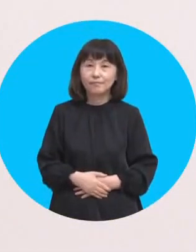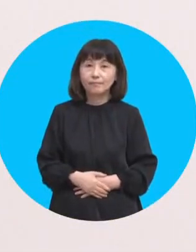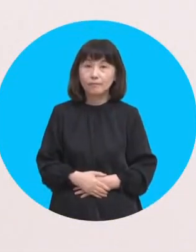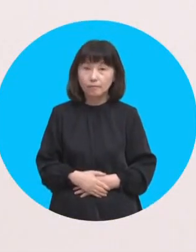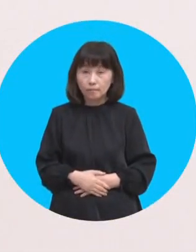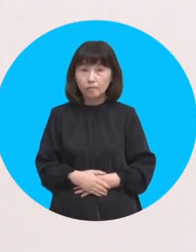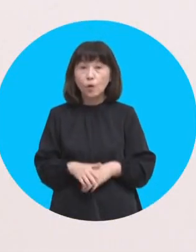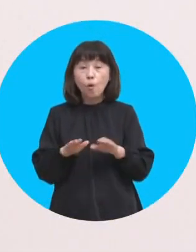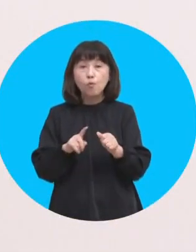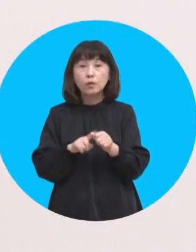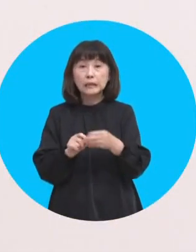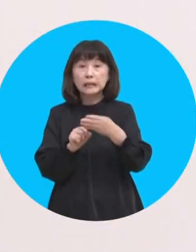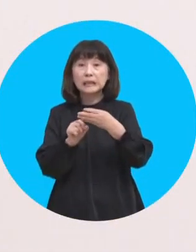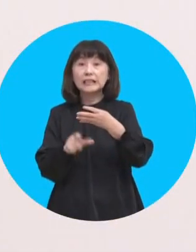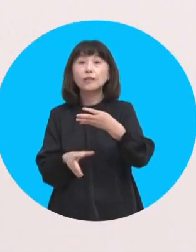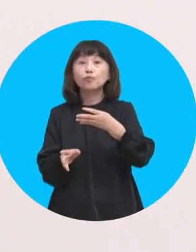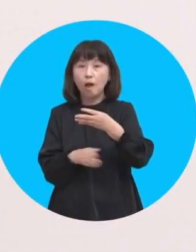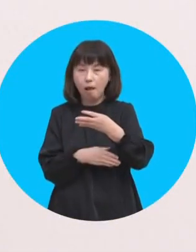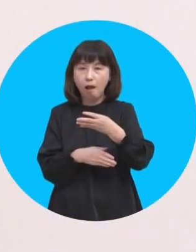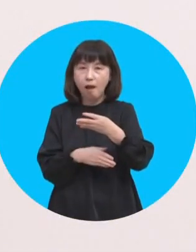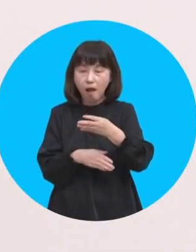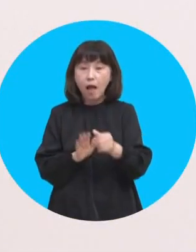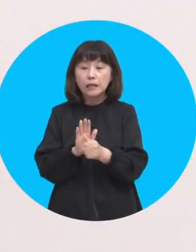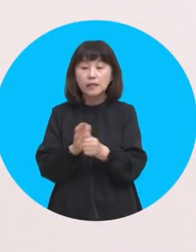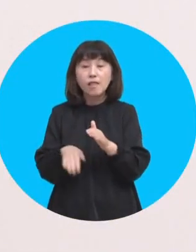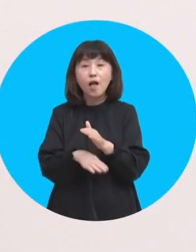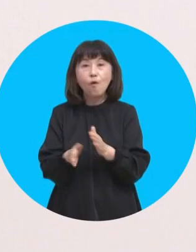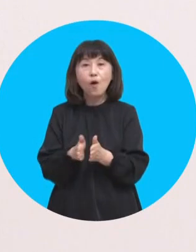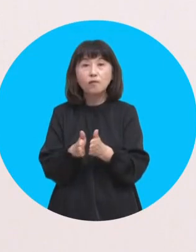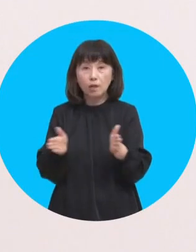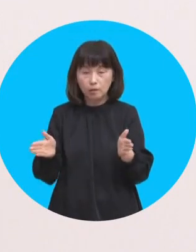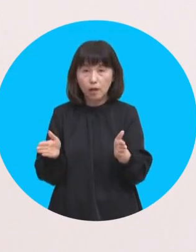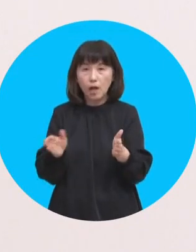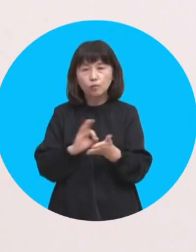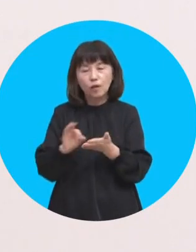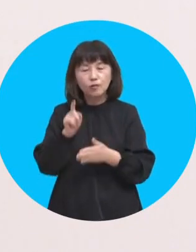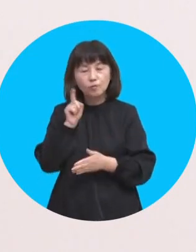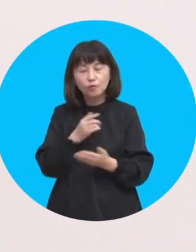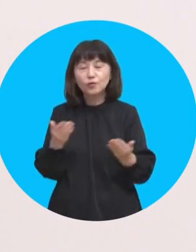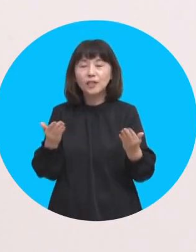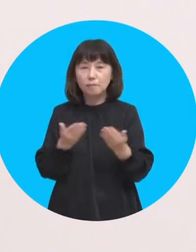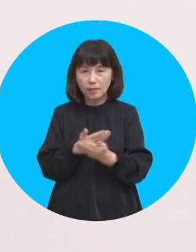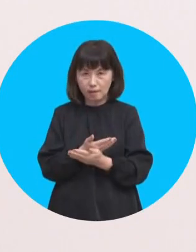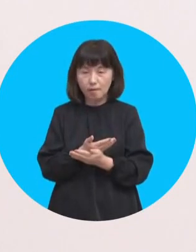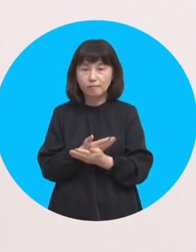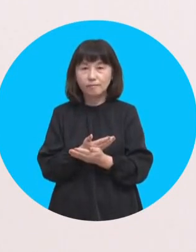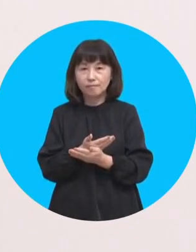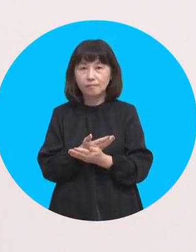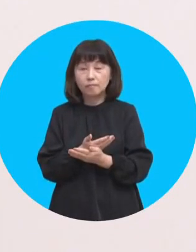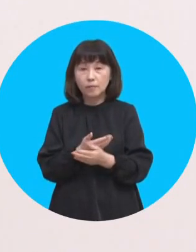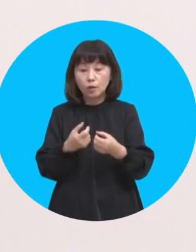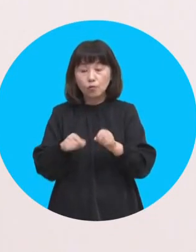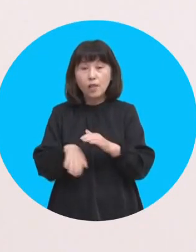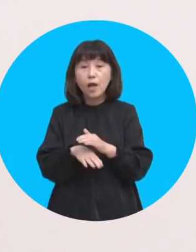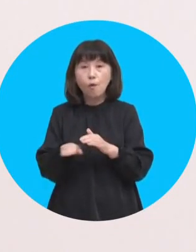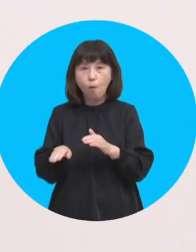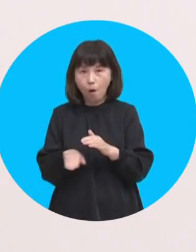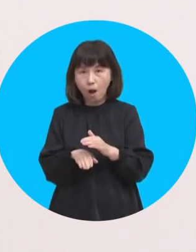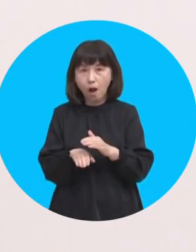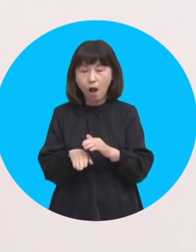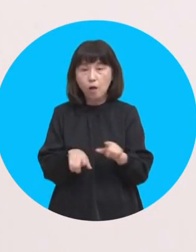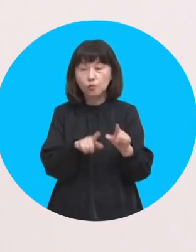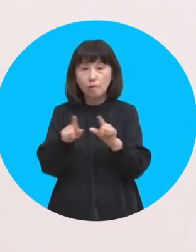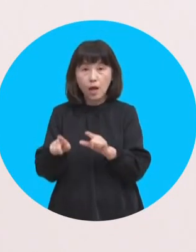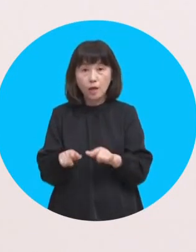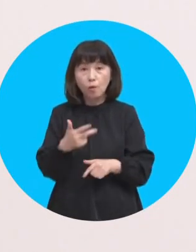令和6年4月より支援内容が拡充され、より活用しやすい制度となりました。詳細についてはお住まい